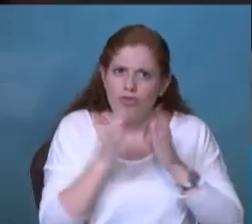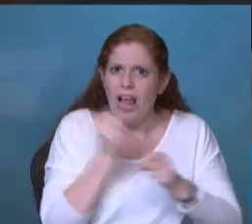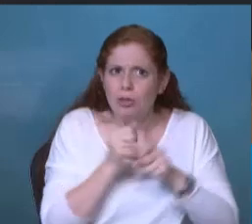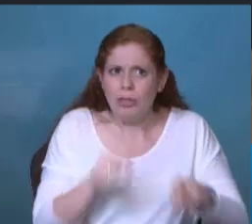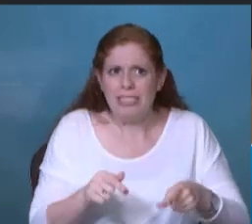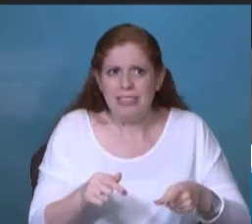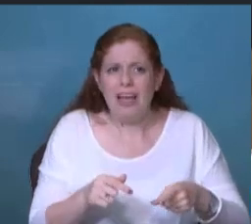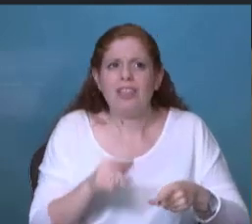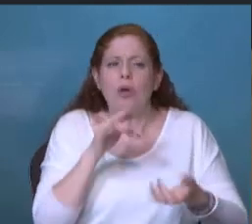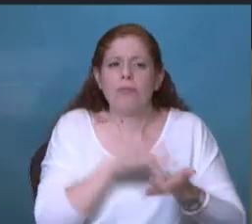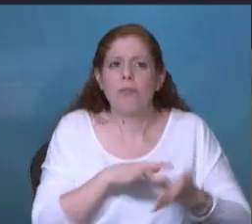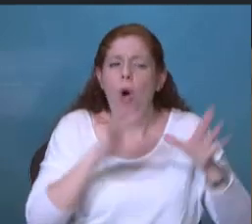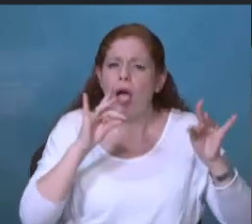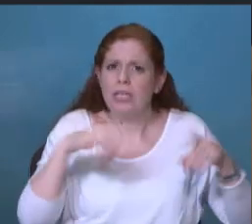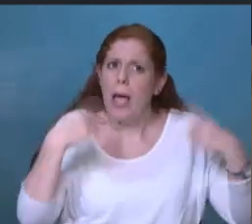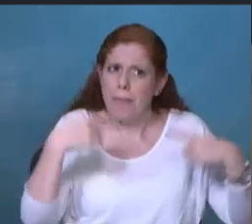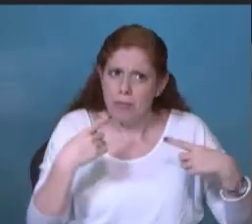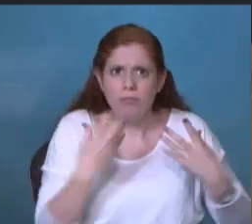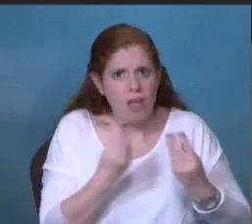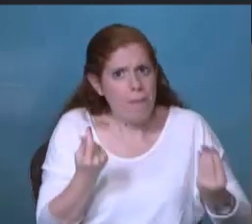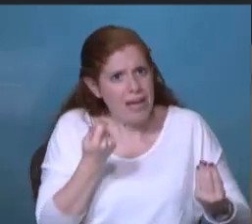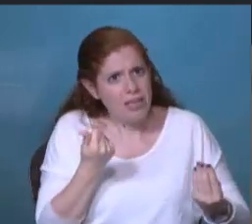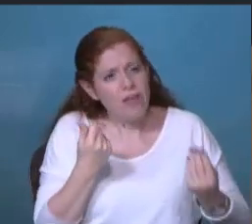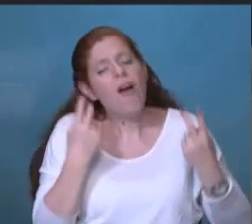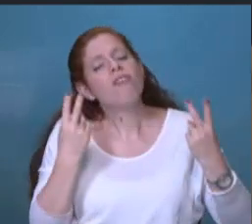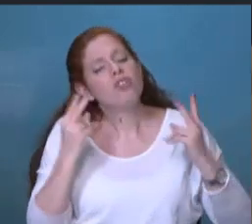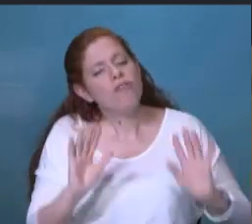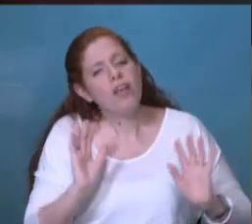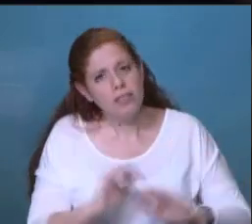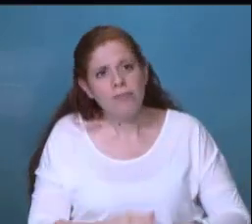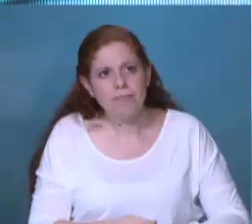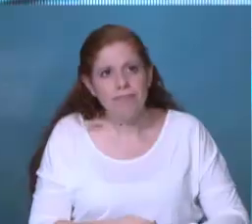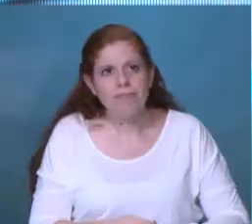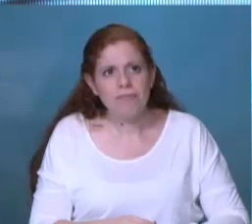stay here for 10 days and it's a lot of money, but it's worth it.